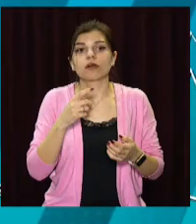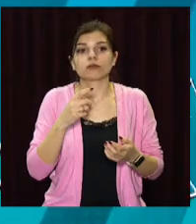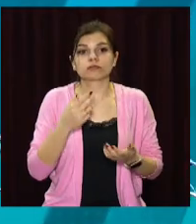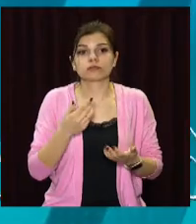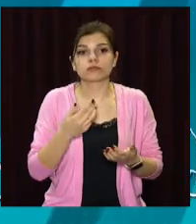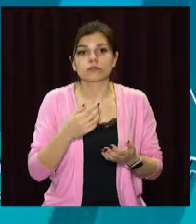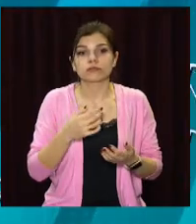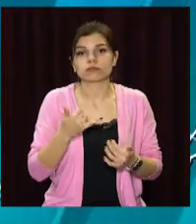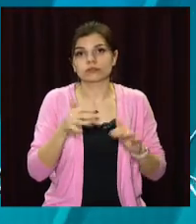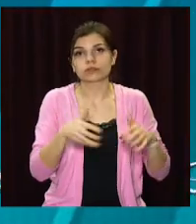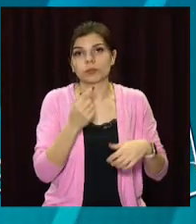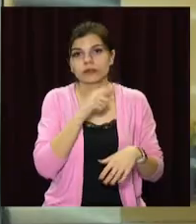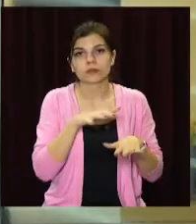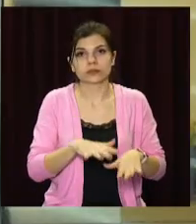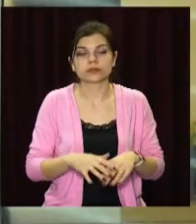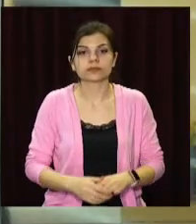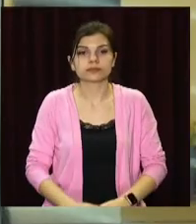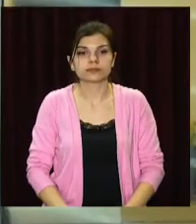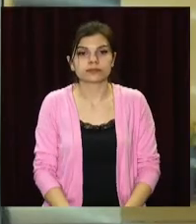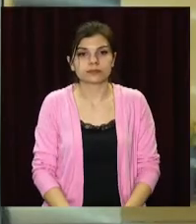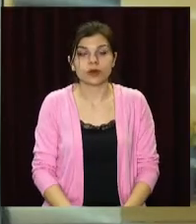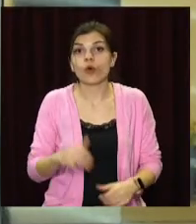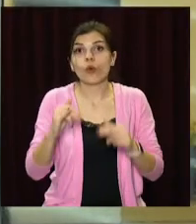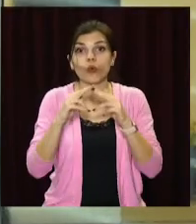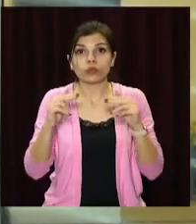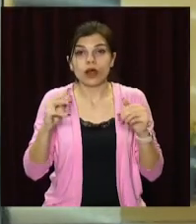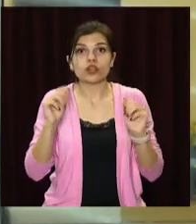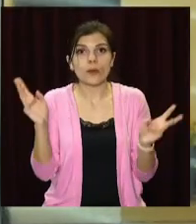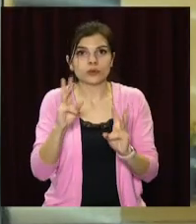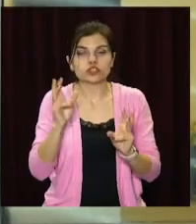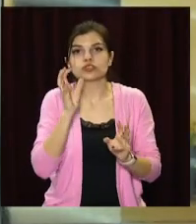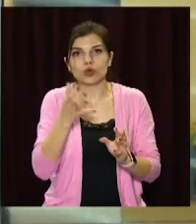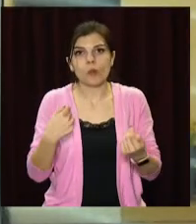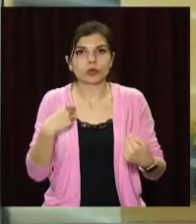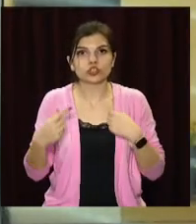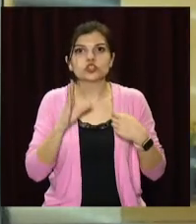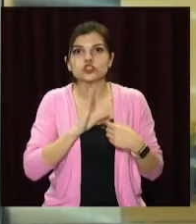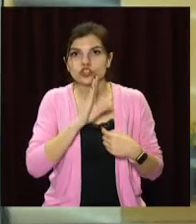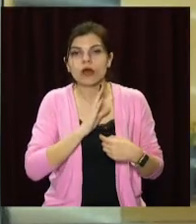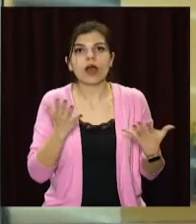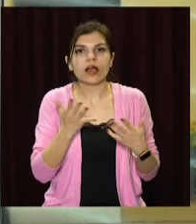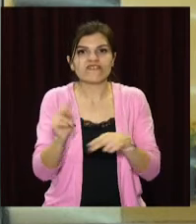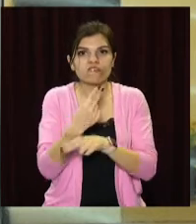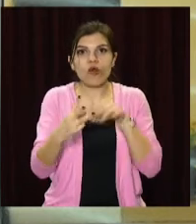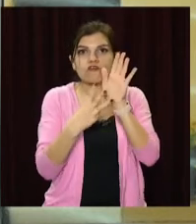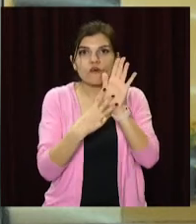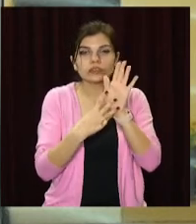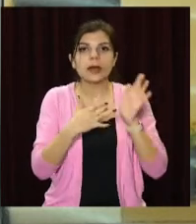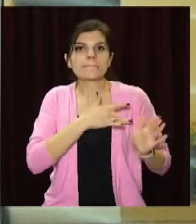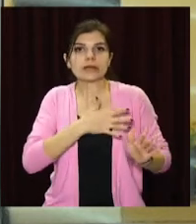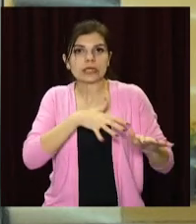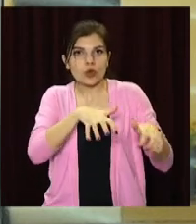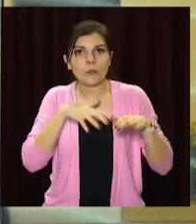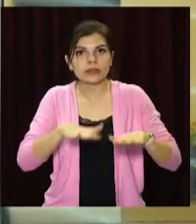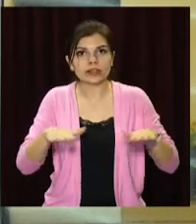них таксон врезался. У Дніпрі на пожежі серйозно постраждала жінка, яка виховує 8 прийомних